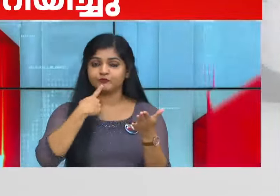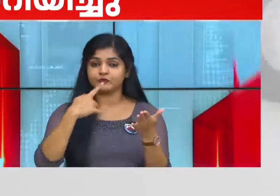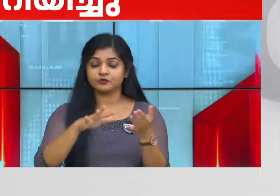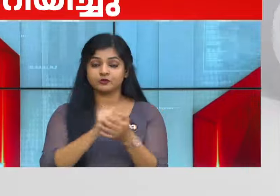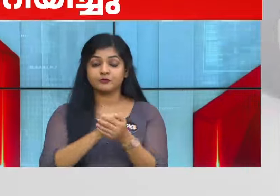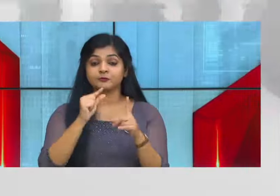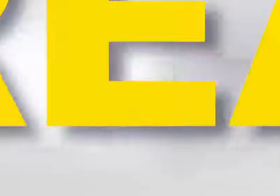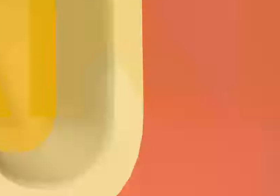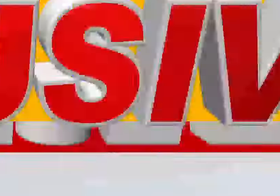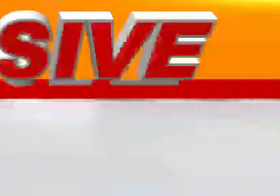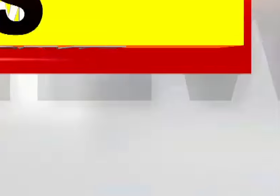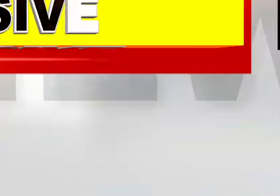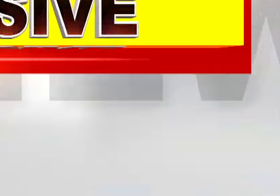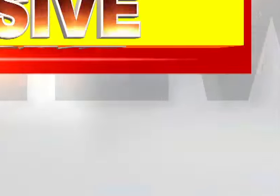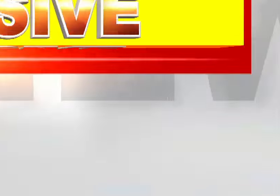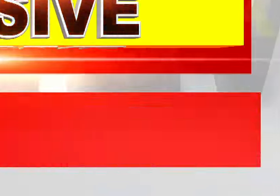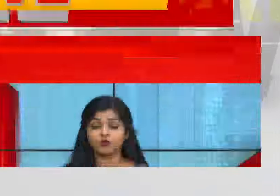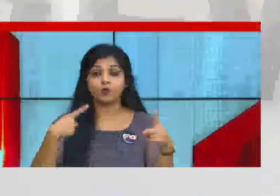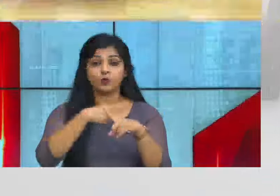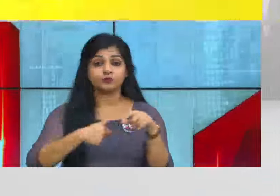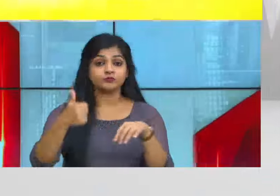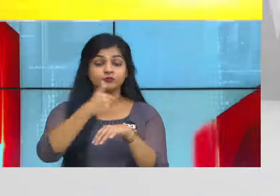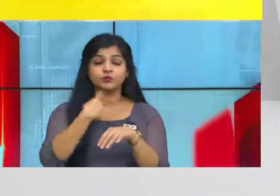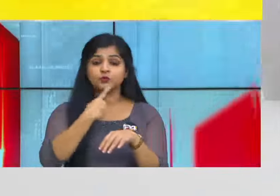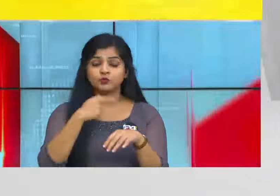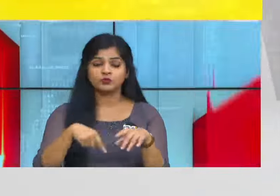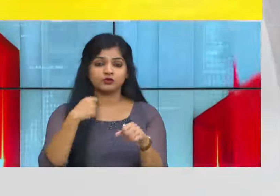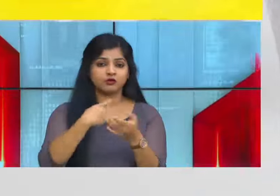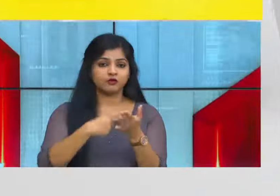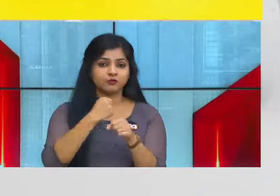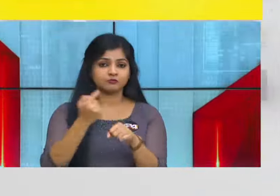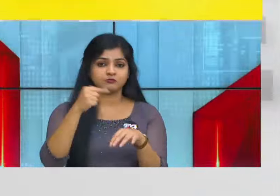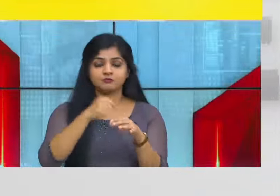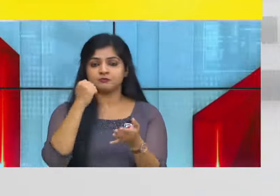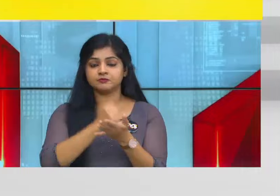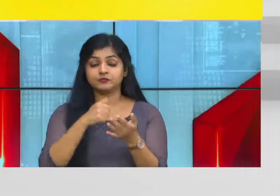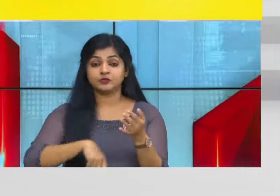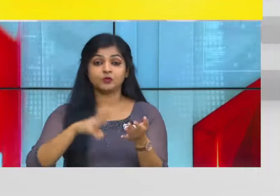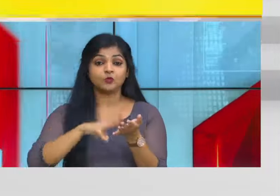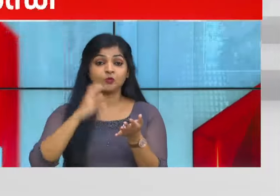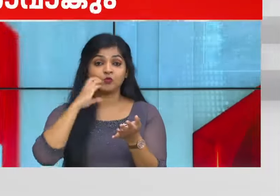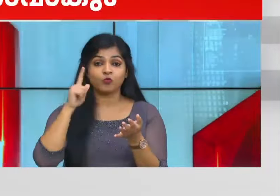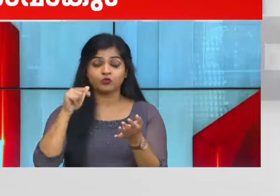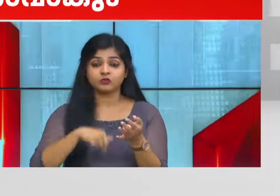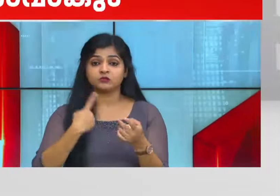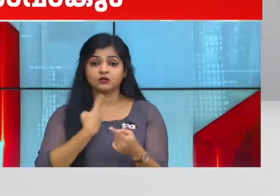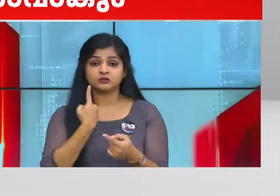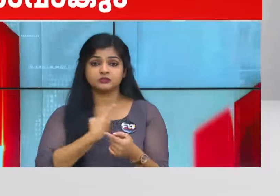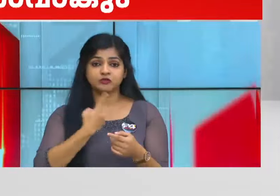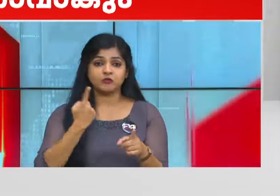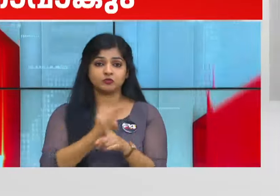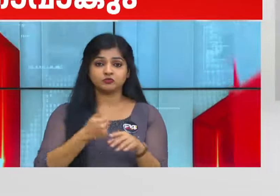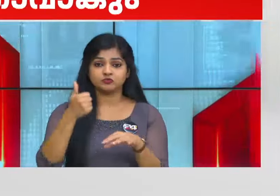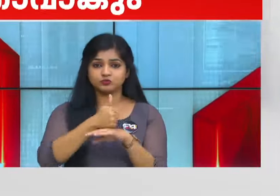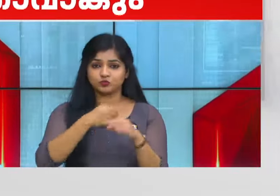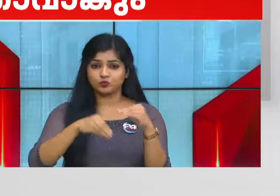രാഹുൽ ഗാന്ധി പ്രതിപക്ഷ നേതാവാകണം എന്നൊരു ആവശ്യമാണ് മുന്നോട്ട് വെച്ചിരിക്കുന്നത്. മോദിയുടെ ഏകാധിപത്യ ഭരണത്തിൽ ജനങ്ങളുടെ പ്രശ്നങ്ങൾ പാർലമെന്റിൽ കൃത്യമായി ഉന്നയിക്കാൻ